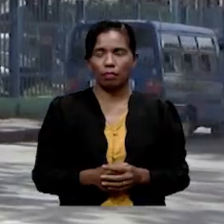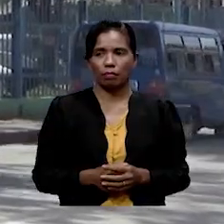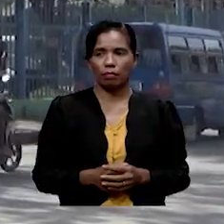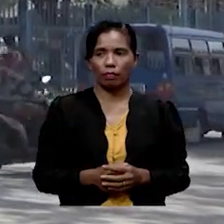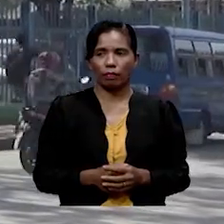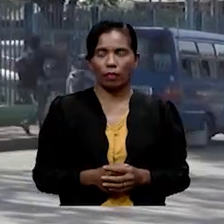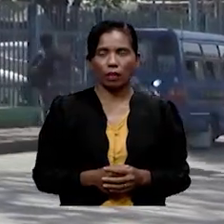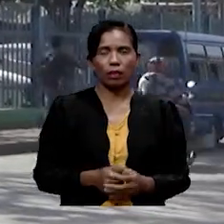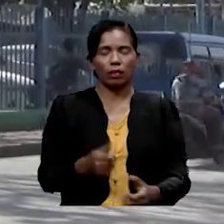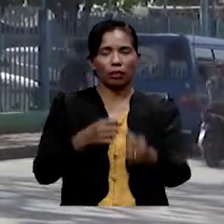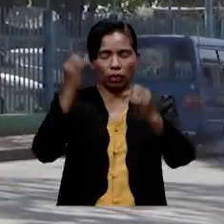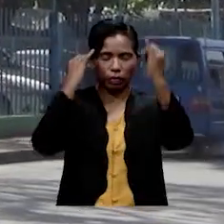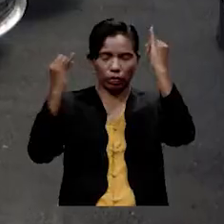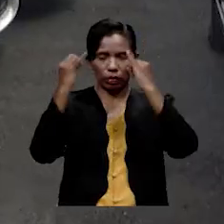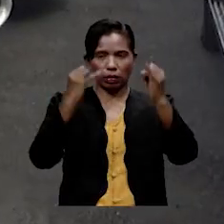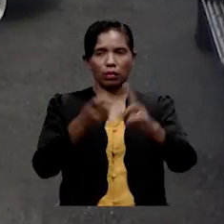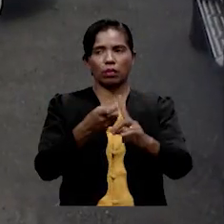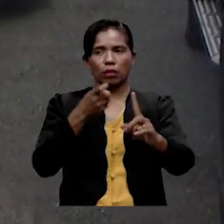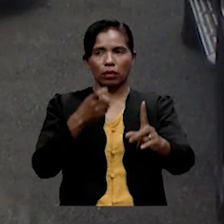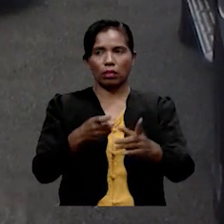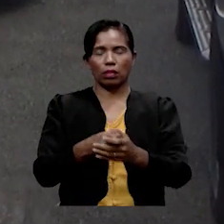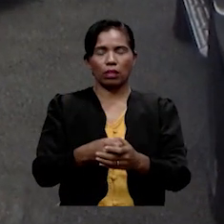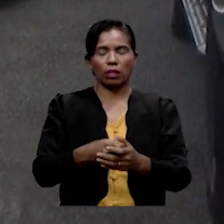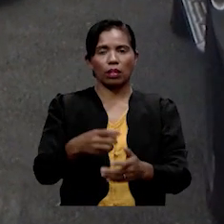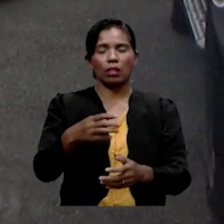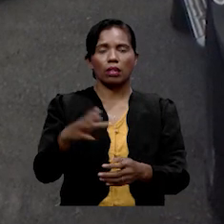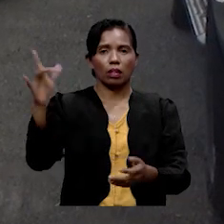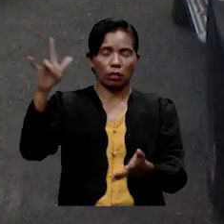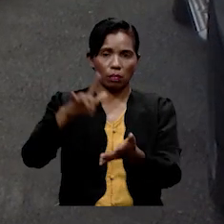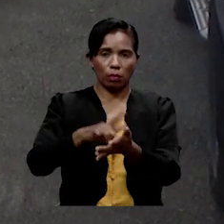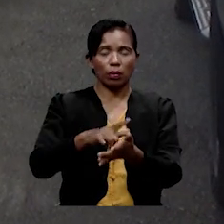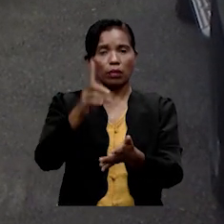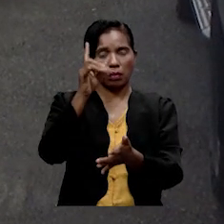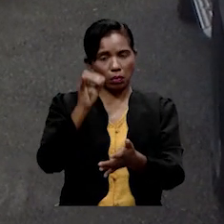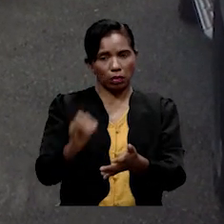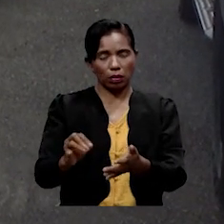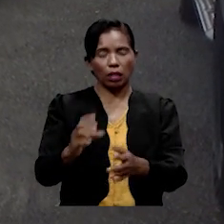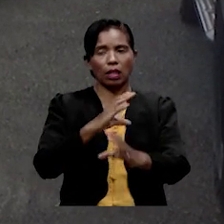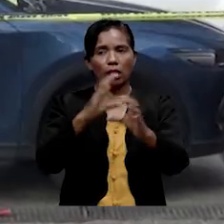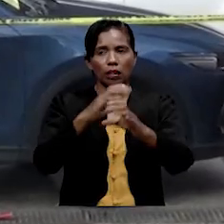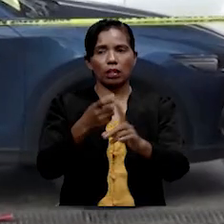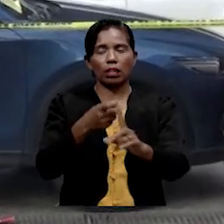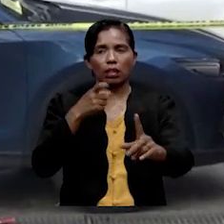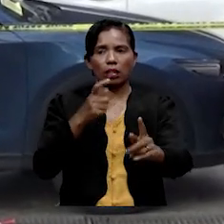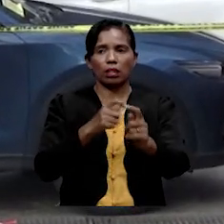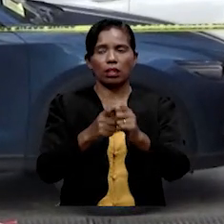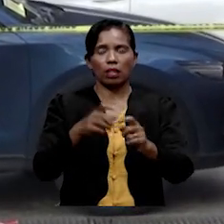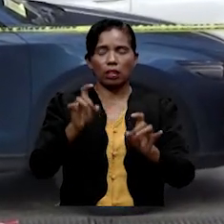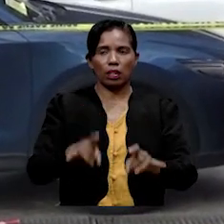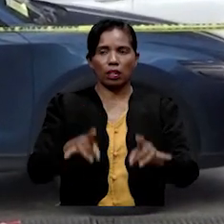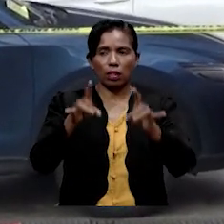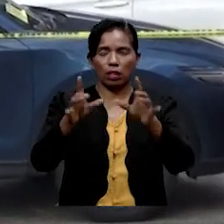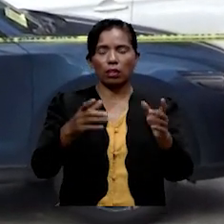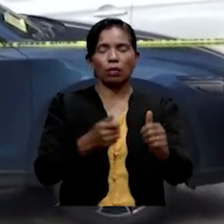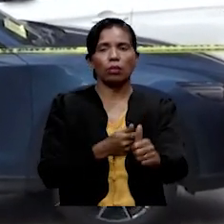Tur informasaun husi funsionar alfandega balon ia Porto Deli, kareta sirane mayoria hetan asiden di trafiku ia Australia,